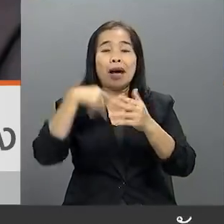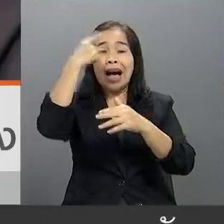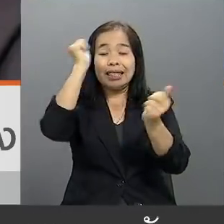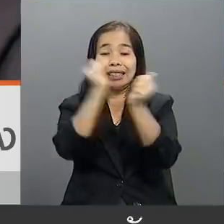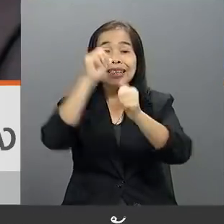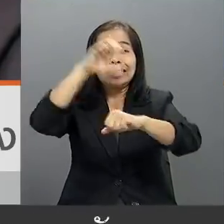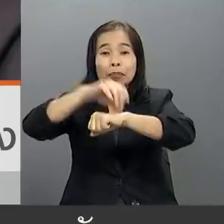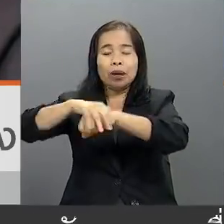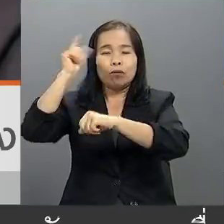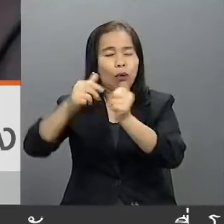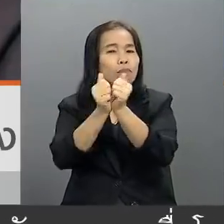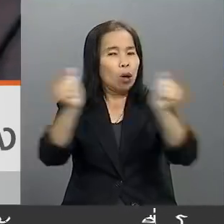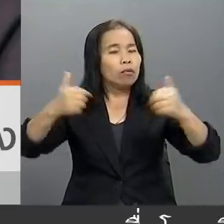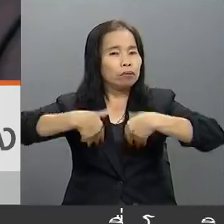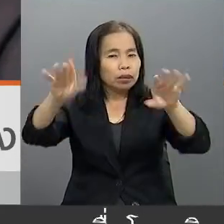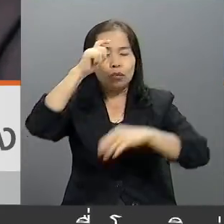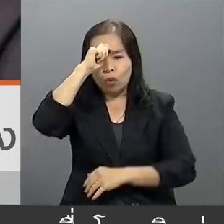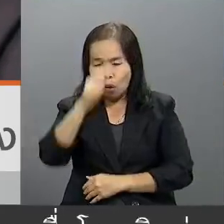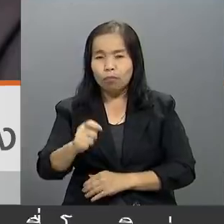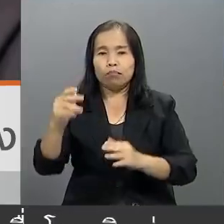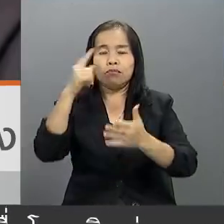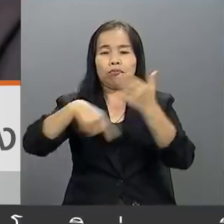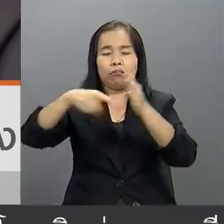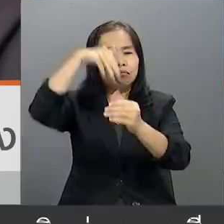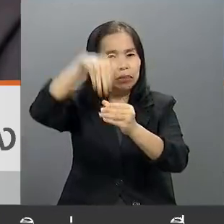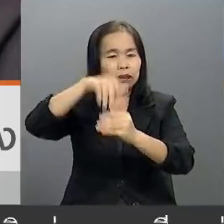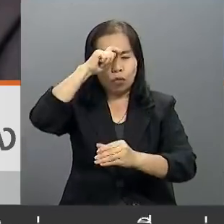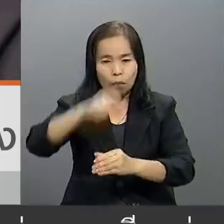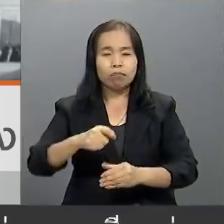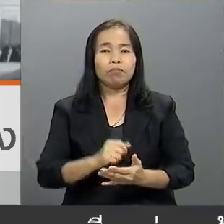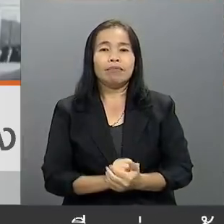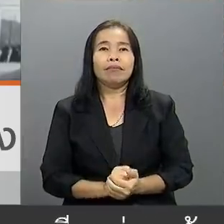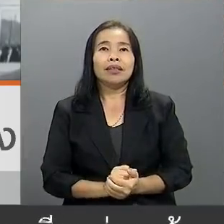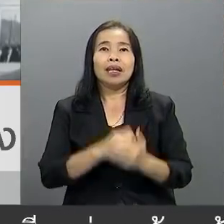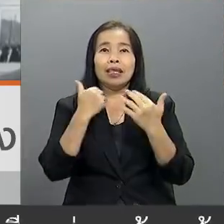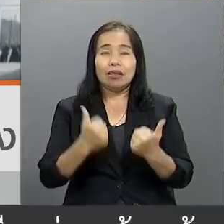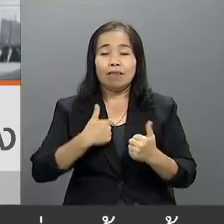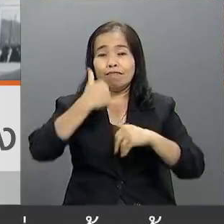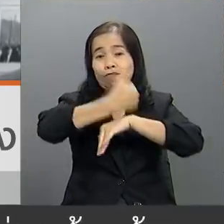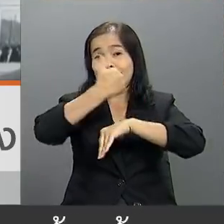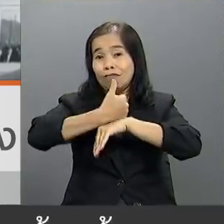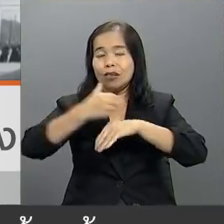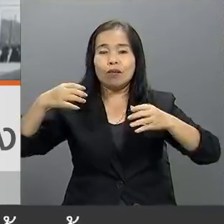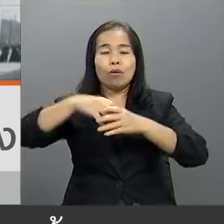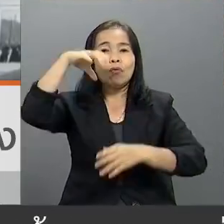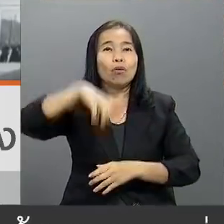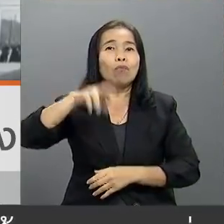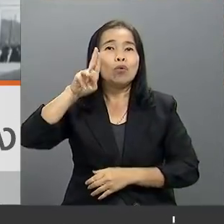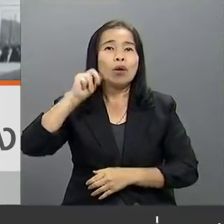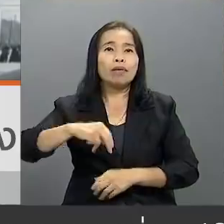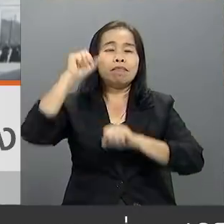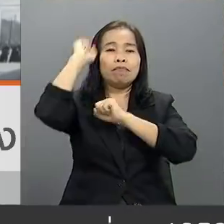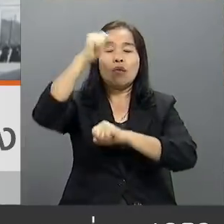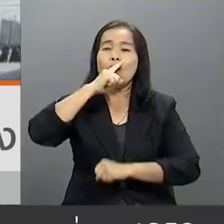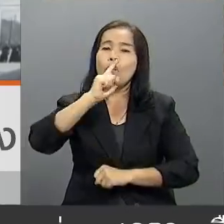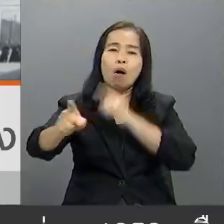อย่างยิ่งที่จะต้องเคารพผลการเลือกตั้งขณะที่คณะมนตรีความมั่นคงแห่งสหประชาชาติออกแถลงการณ์ประณามอย่างแข็ง